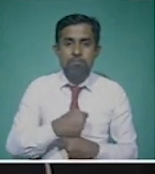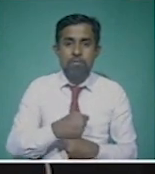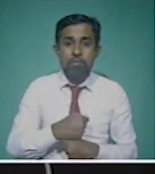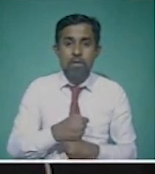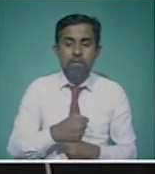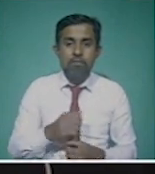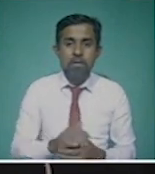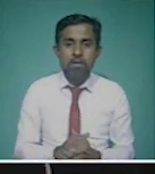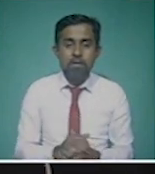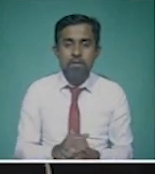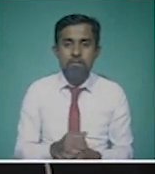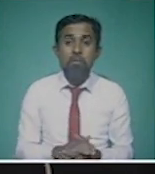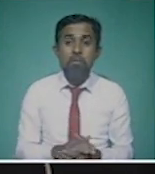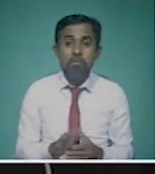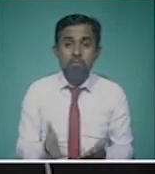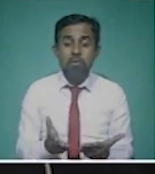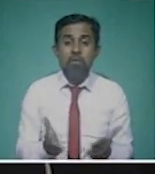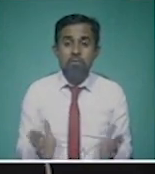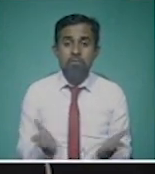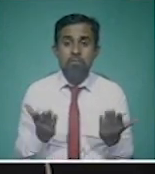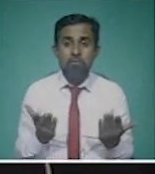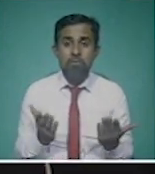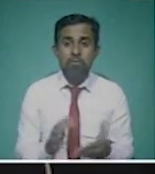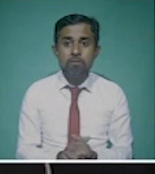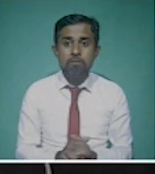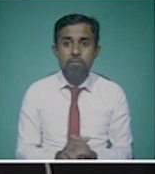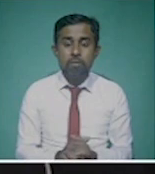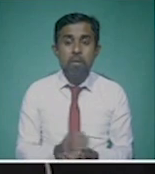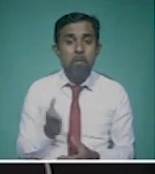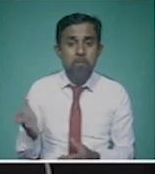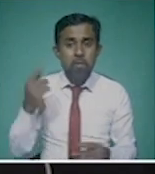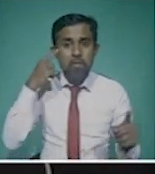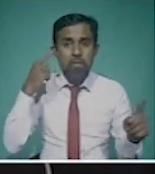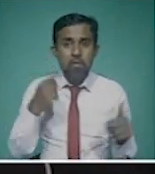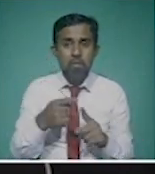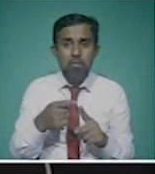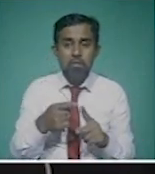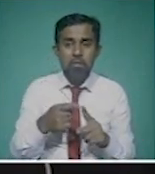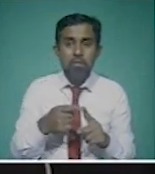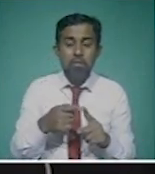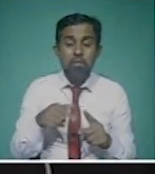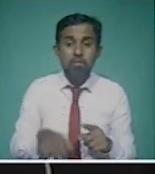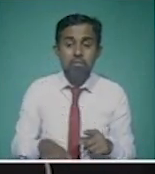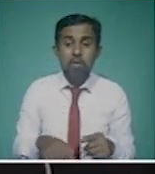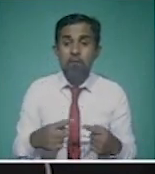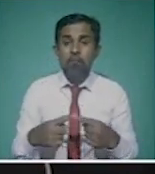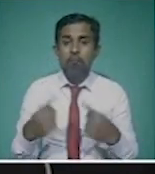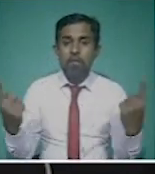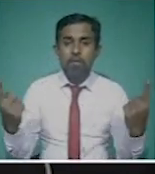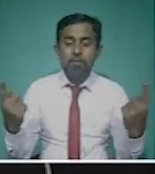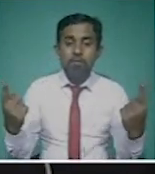போது இது விவகாரத்தில் கரிசனையுடைய ஏனைய தரப்புகளை இணைத்து கொண்டு இதற்கான